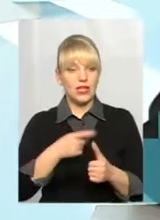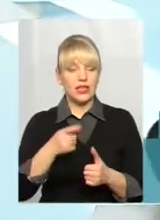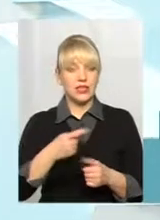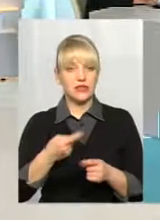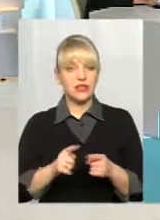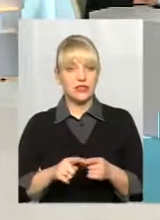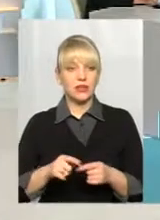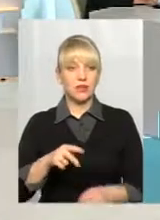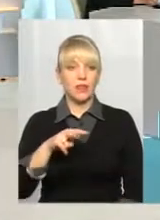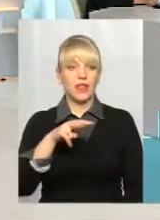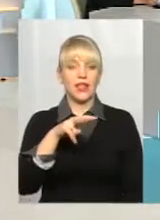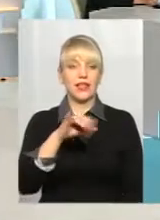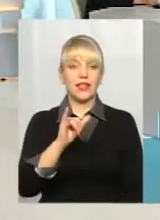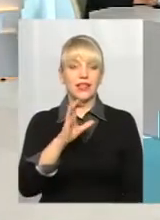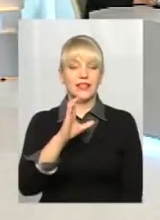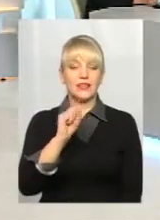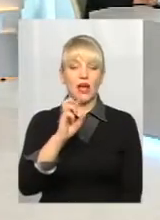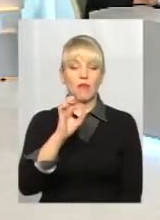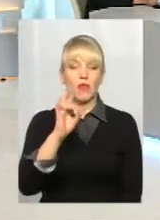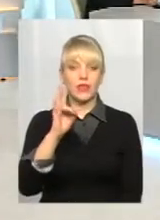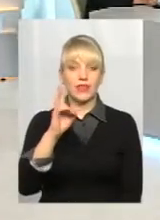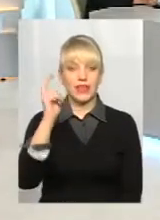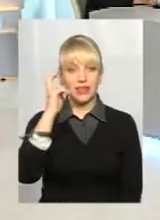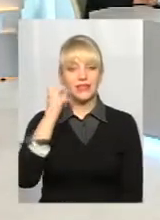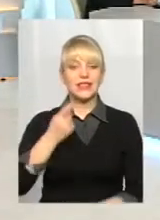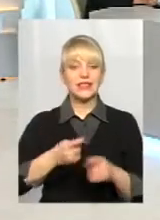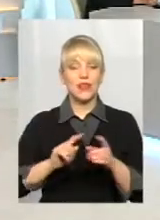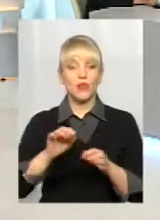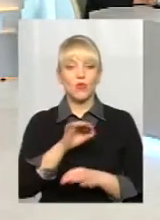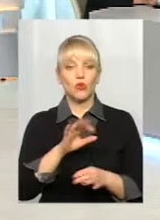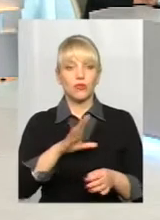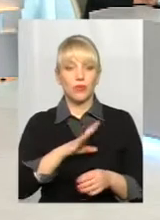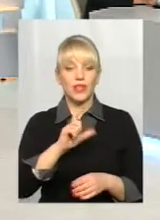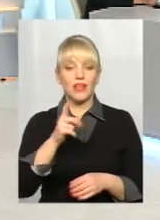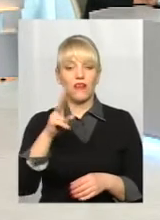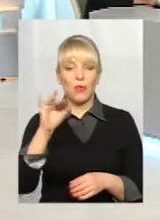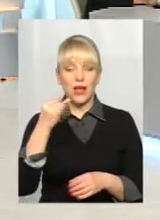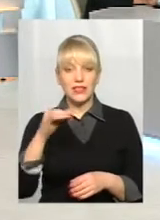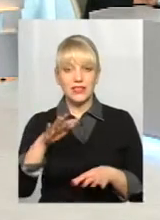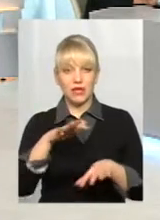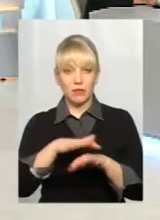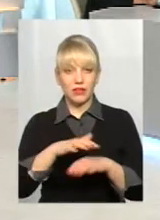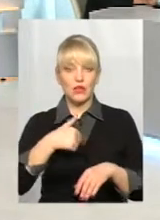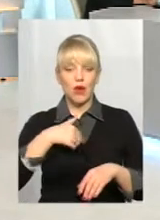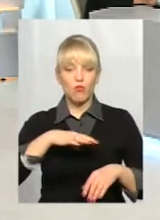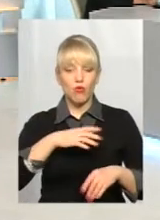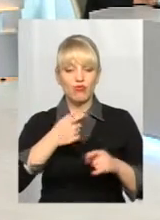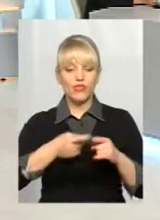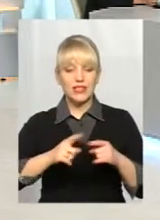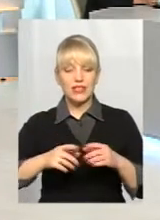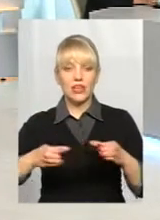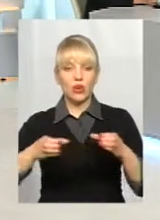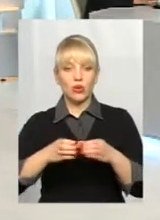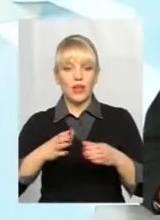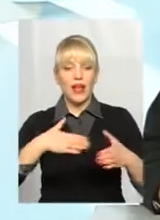вона називала Лісабон-Київ. Проєкт був в Європейському банку. Я був в тій групі, які екологічні